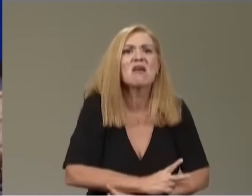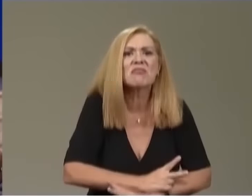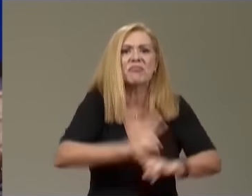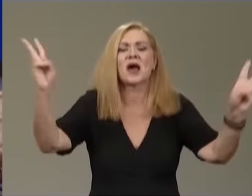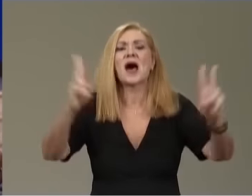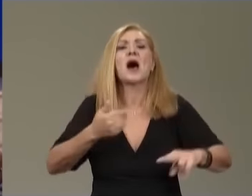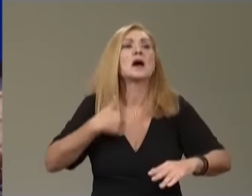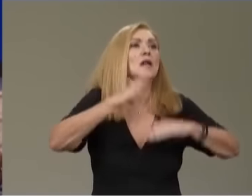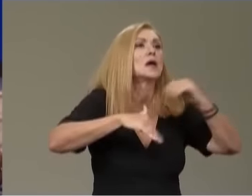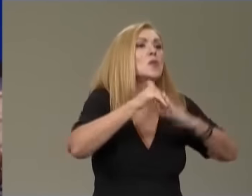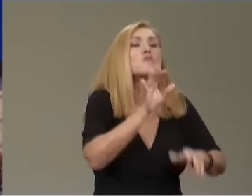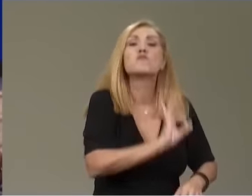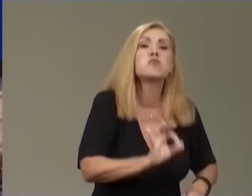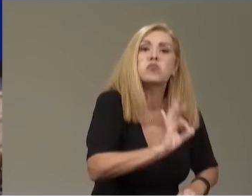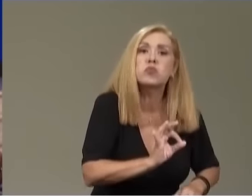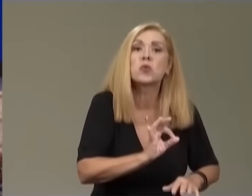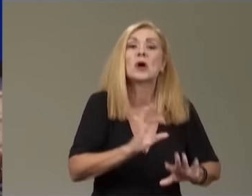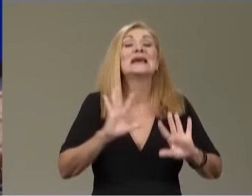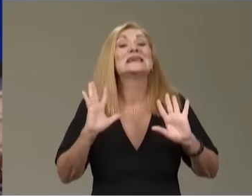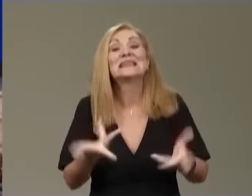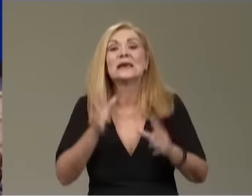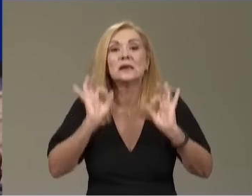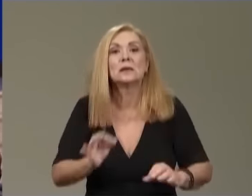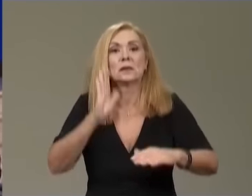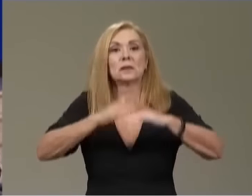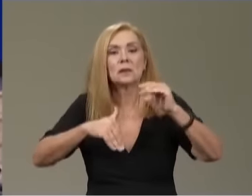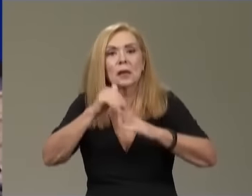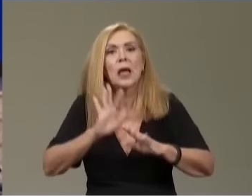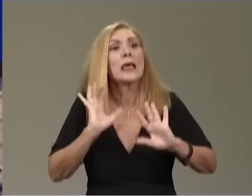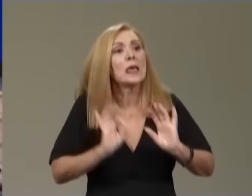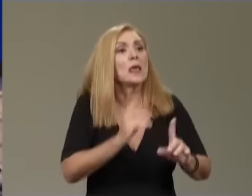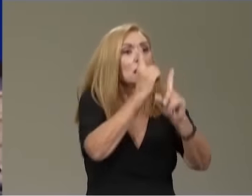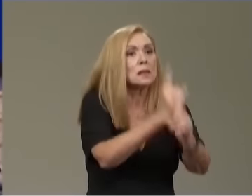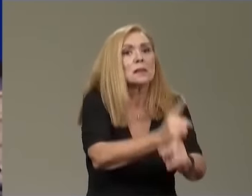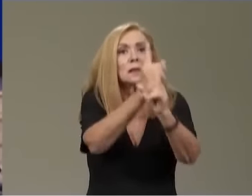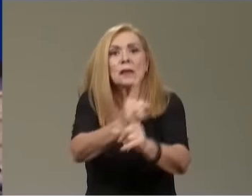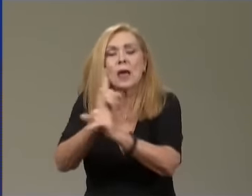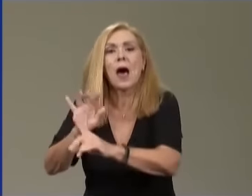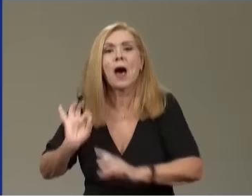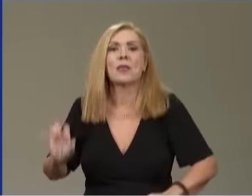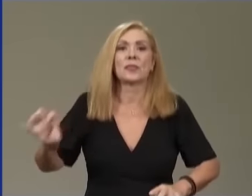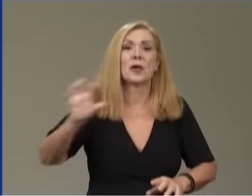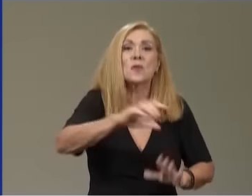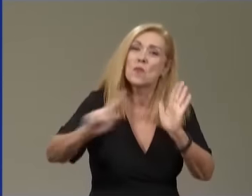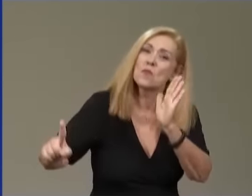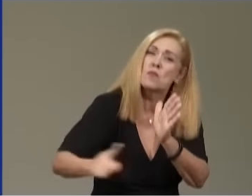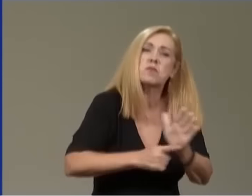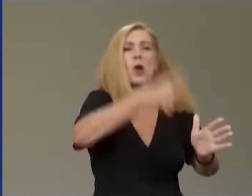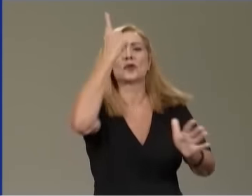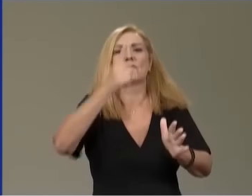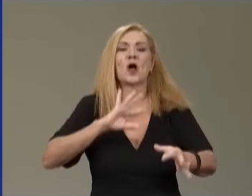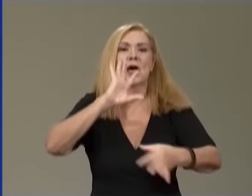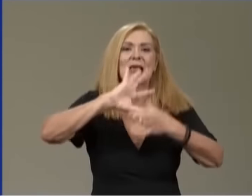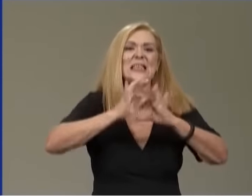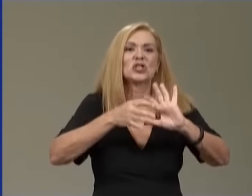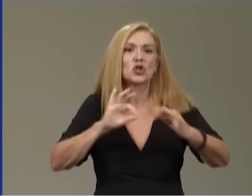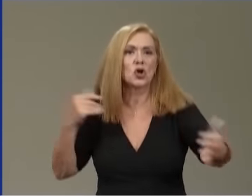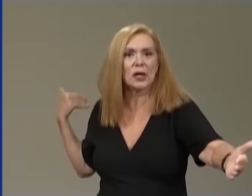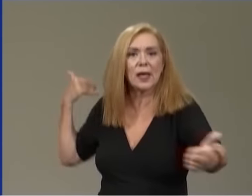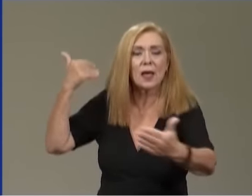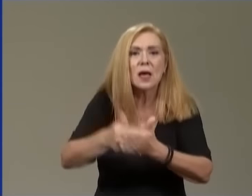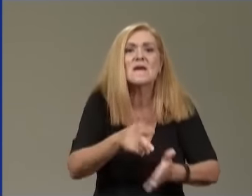να χτίζουμε, πού μπορούμε να το χτίζουμε, λαμβάνοντας υπόψη τις ιδιαιτερότητες του κάθε τόπου. Είναι η πρώτη φορά στην ιστορία που γίνεται μια τόσο